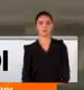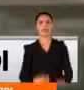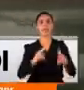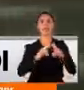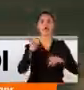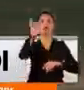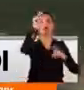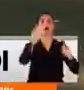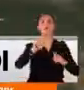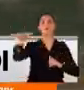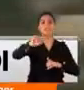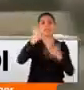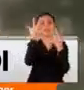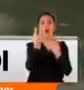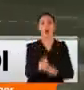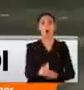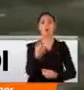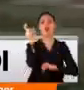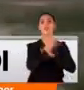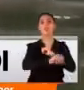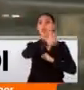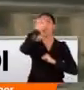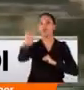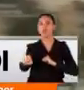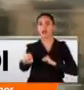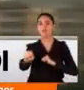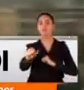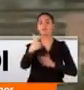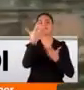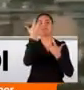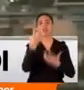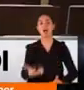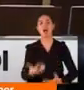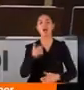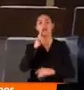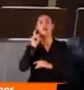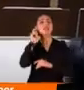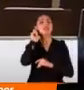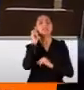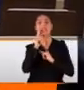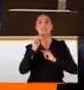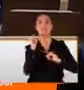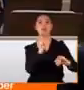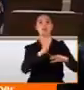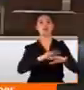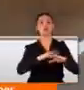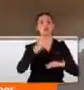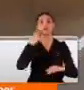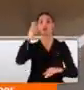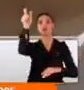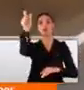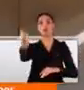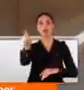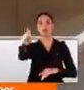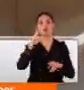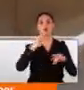Kabil Havalimanı yakınlarında gerçekleştirilen terör saldırılarını sert bir dille kınadı. Cumhurbaşkanı Erdoğan, Bosna Hersek